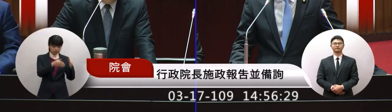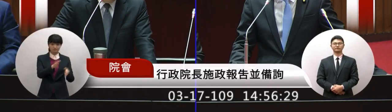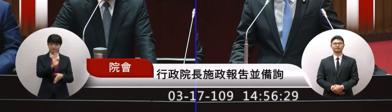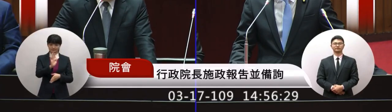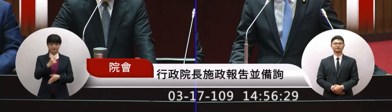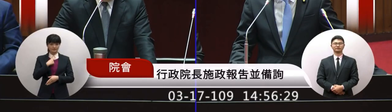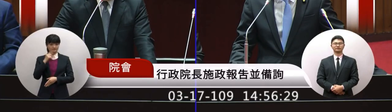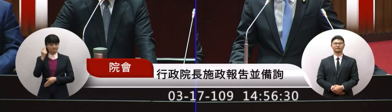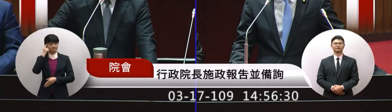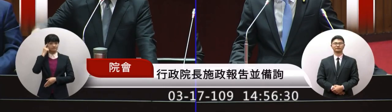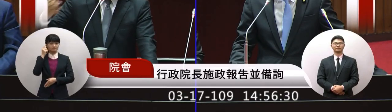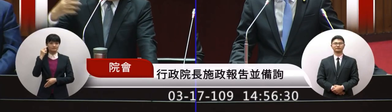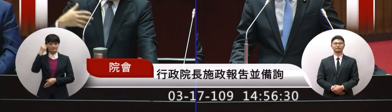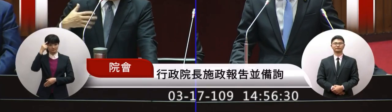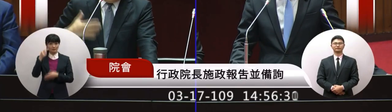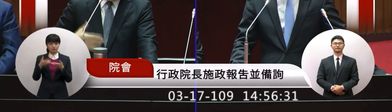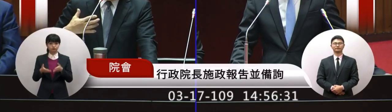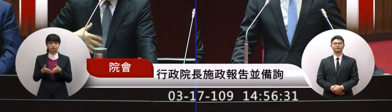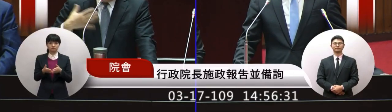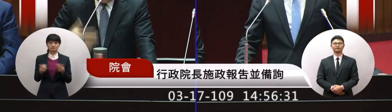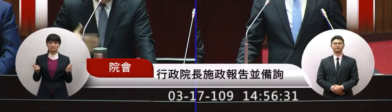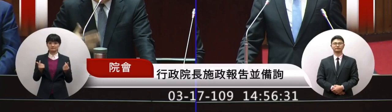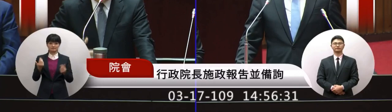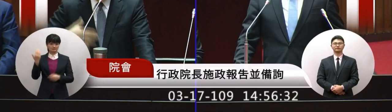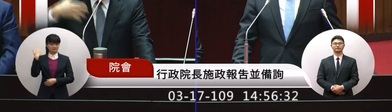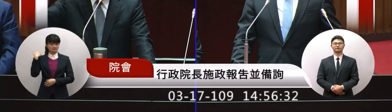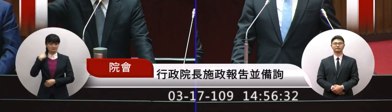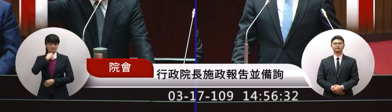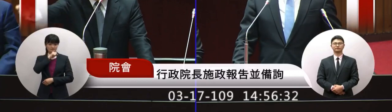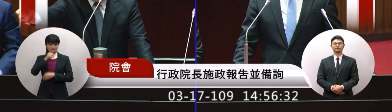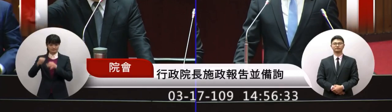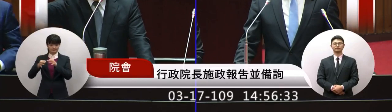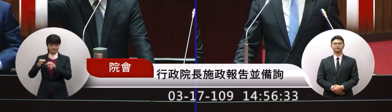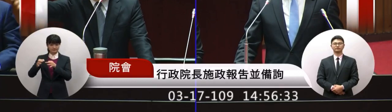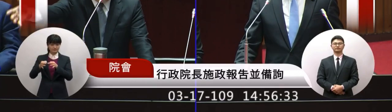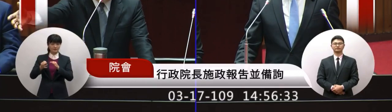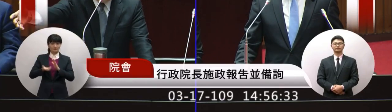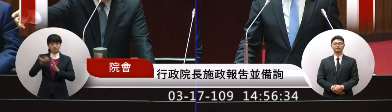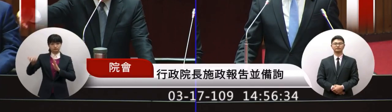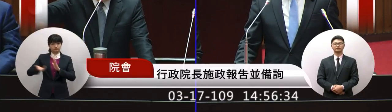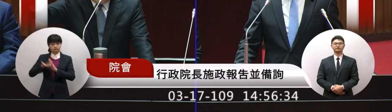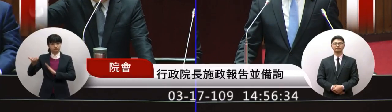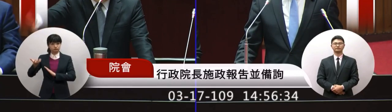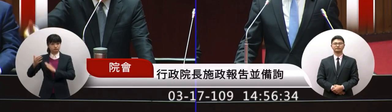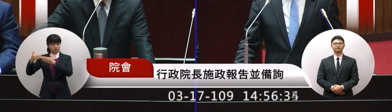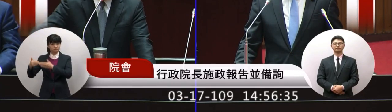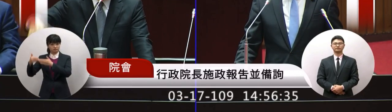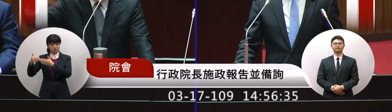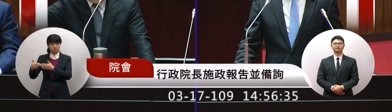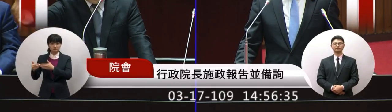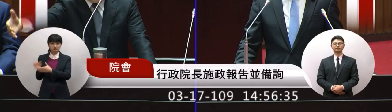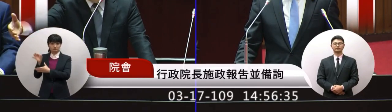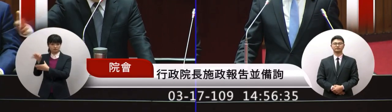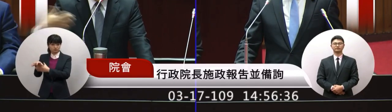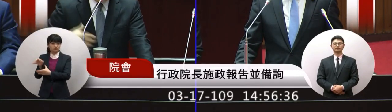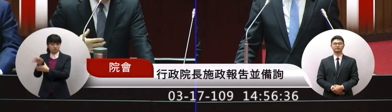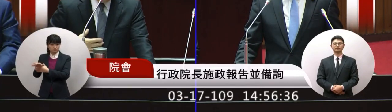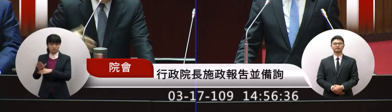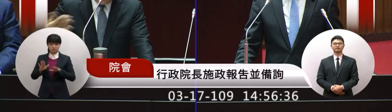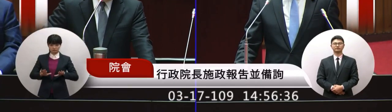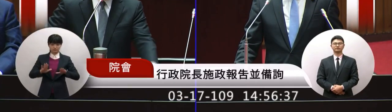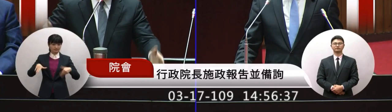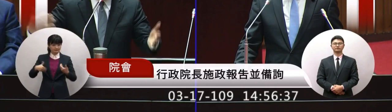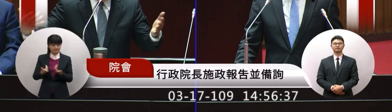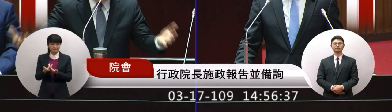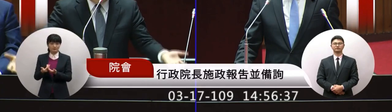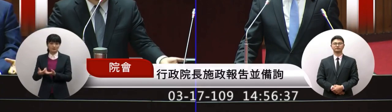觉。当年是台商台湾人一直往大陆去投资，但这一次是一直回来，